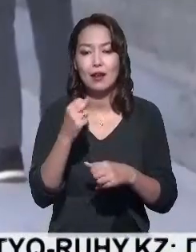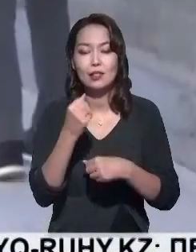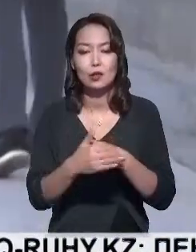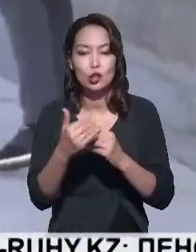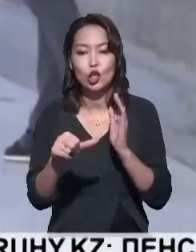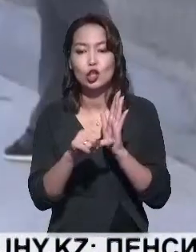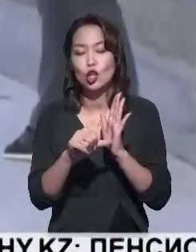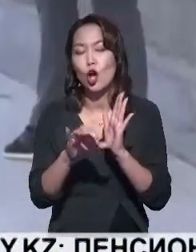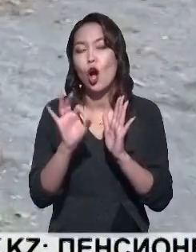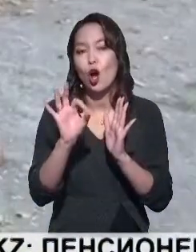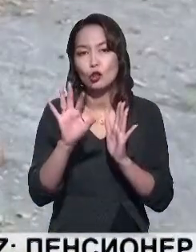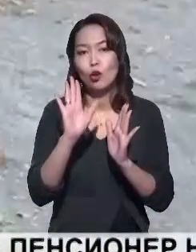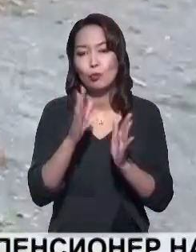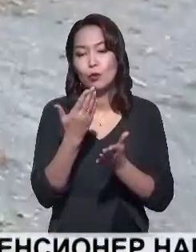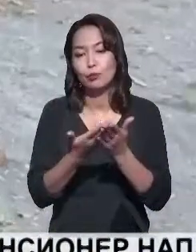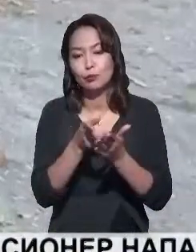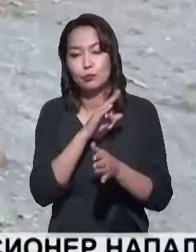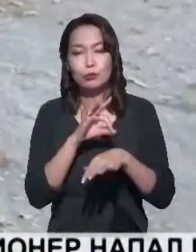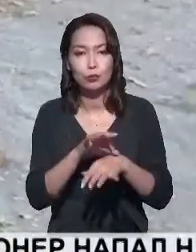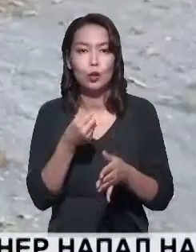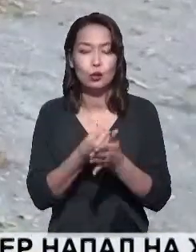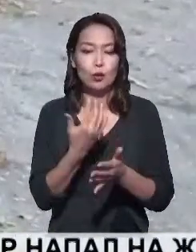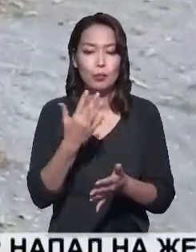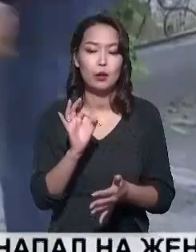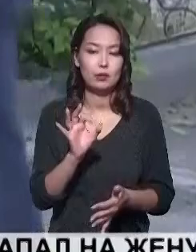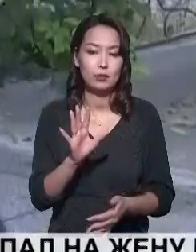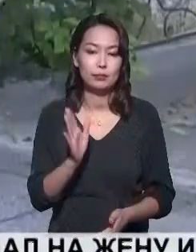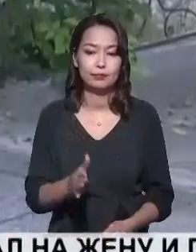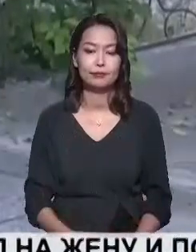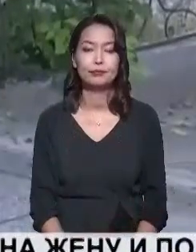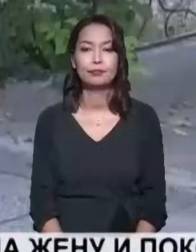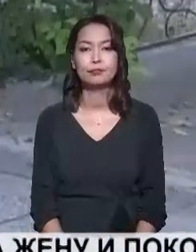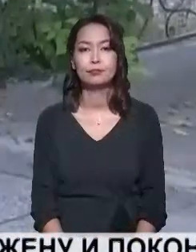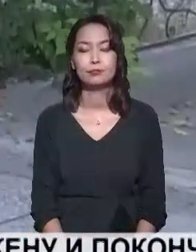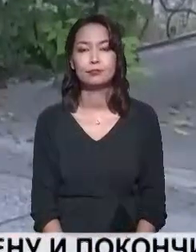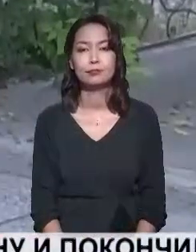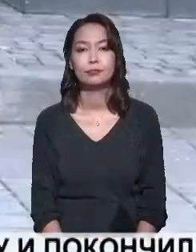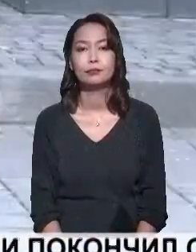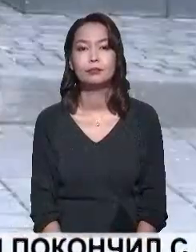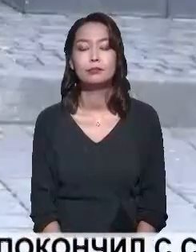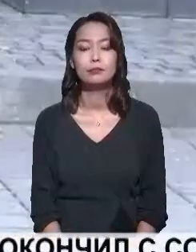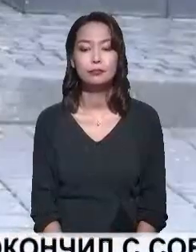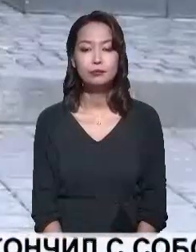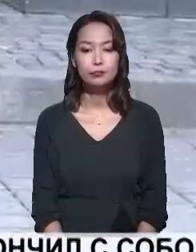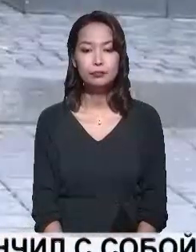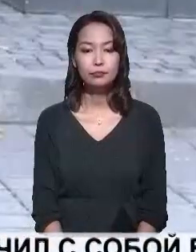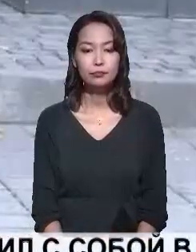6 октября. Разъяснительная работа продлится до дня тишины, точнее до 5 октября. Дана Ермак, Алмаз Жулубаев, Астана, Таймс.